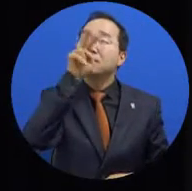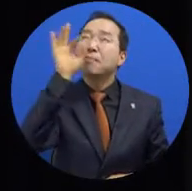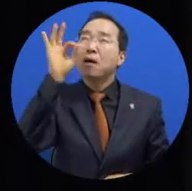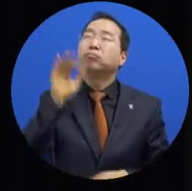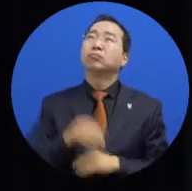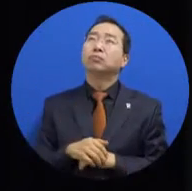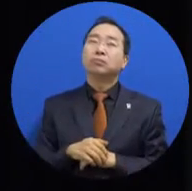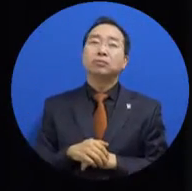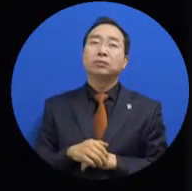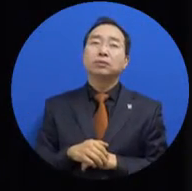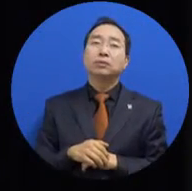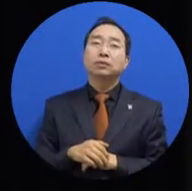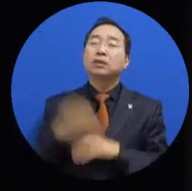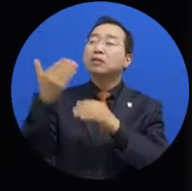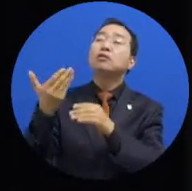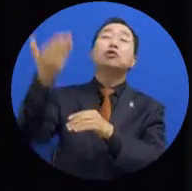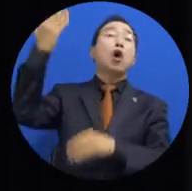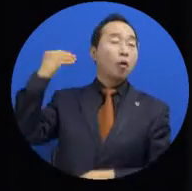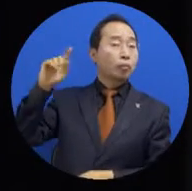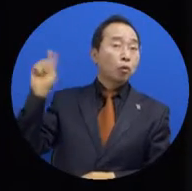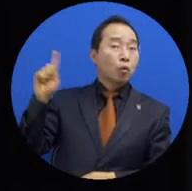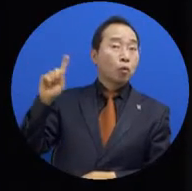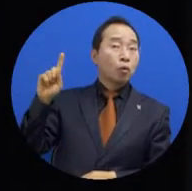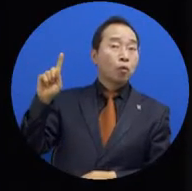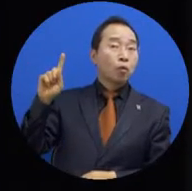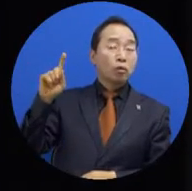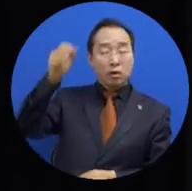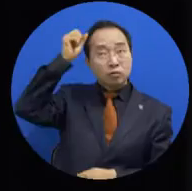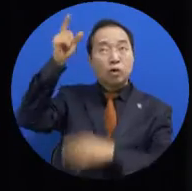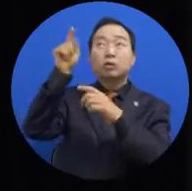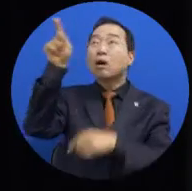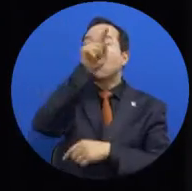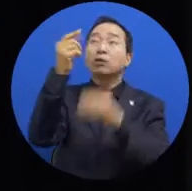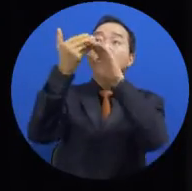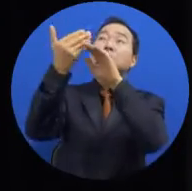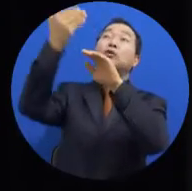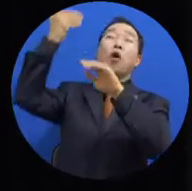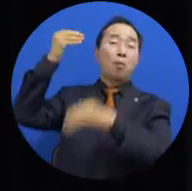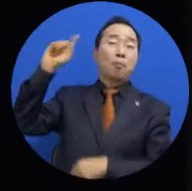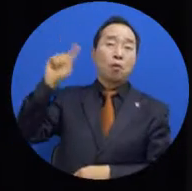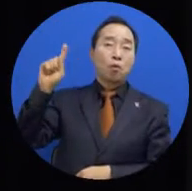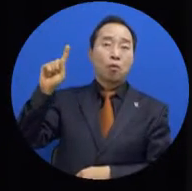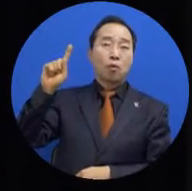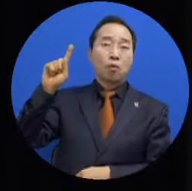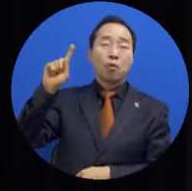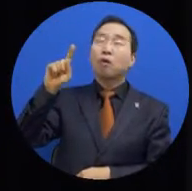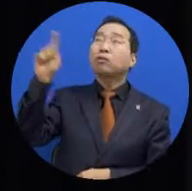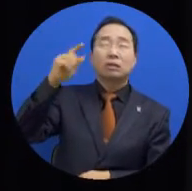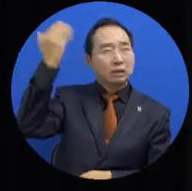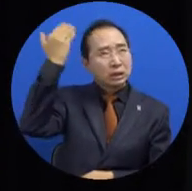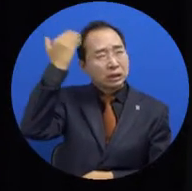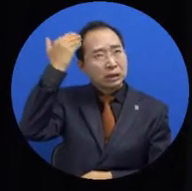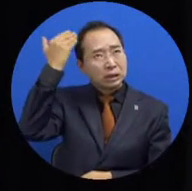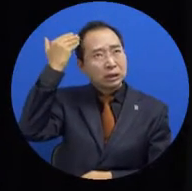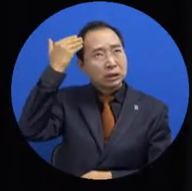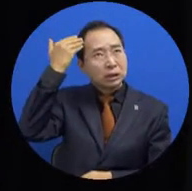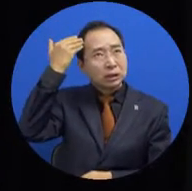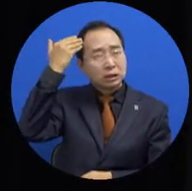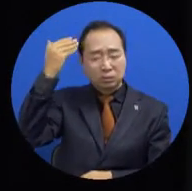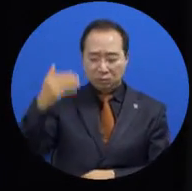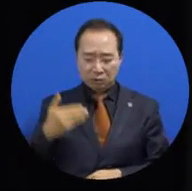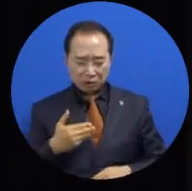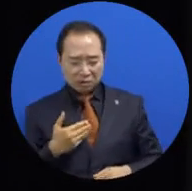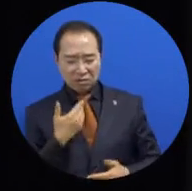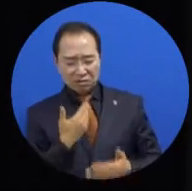그 이전에는, 이런 현자들이 등장하기 이전에는 굉장히 상징적이고 신화적인